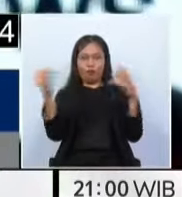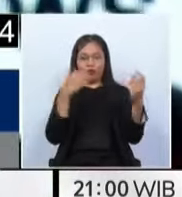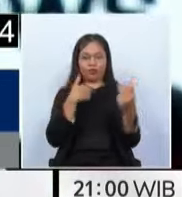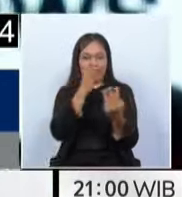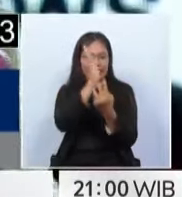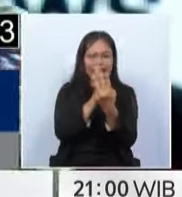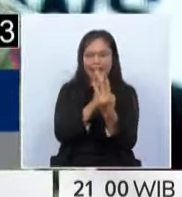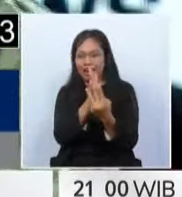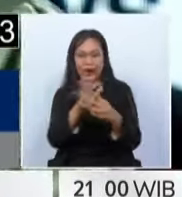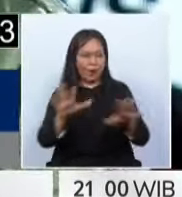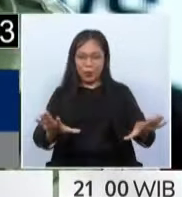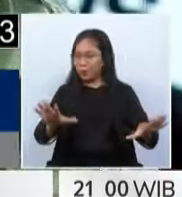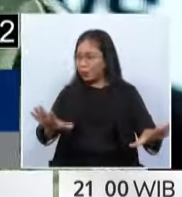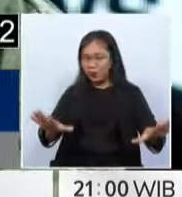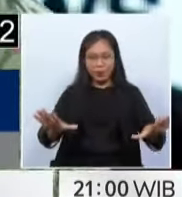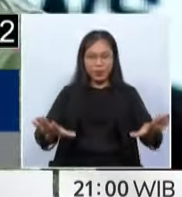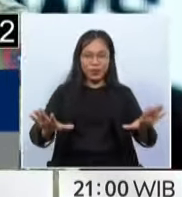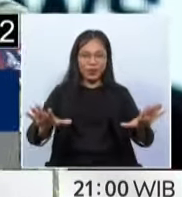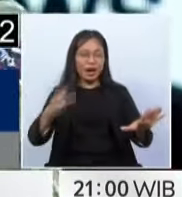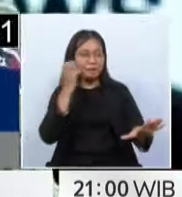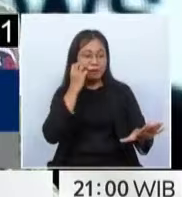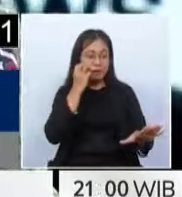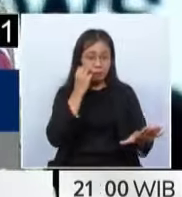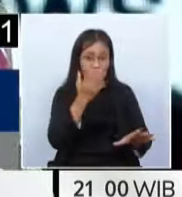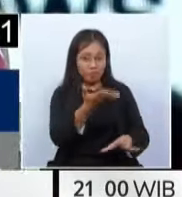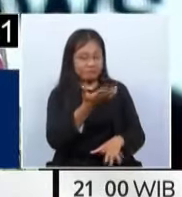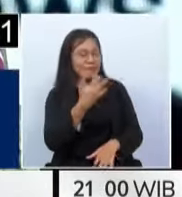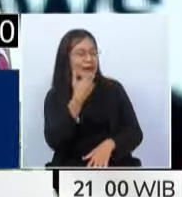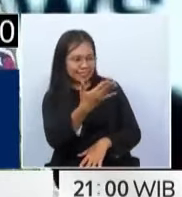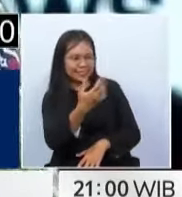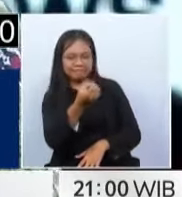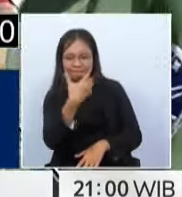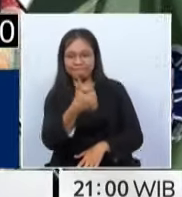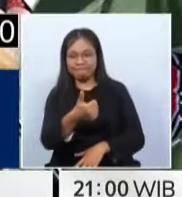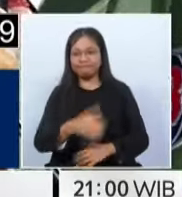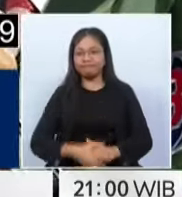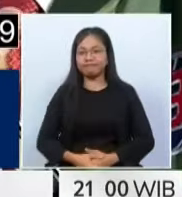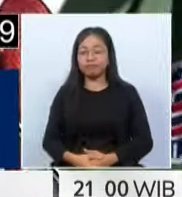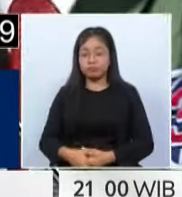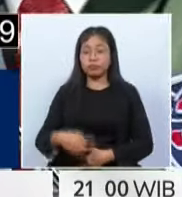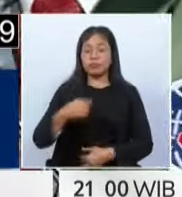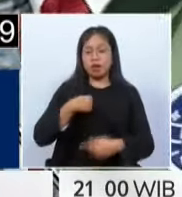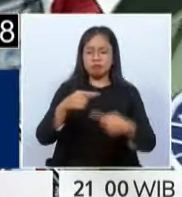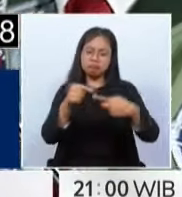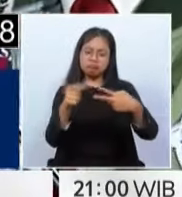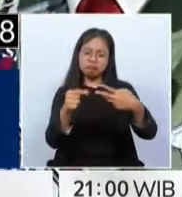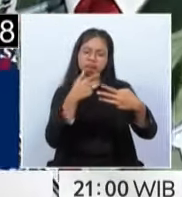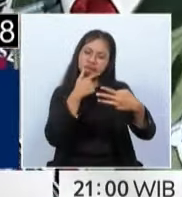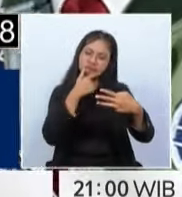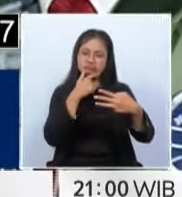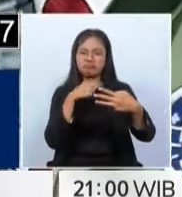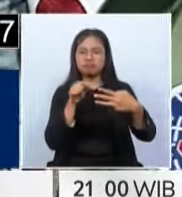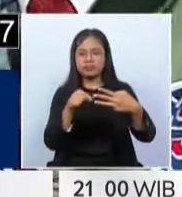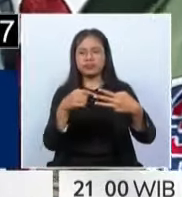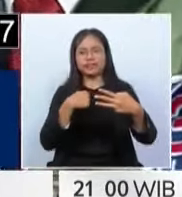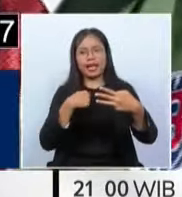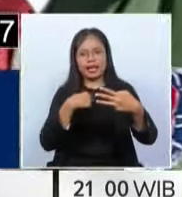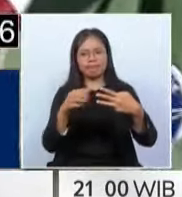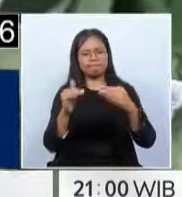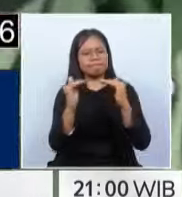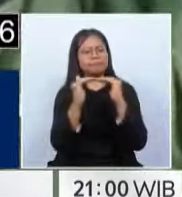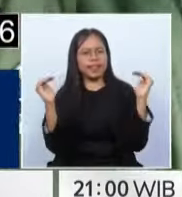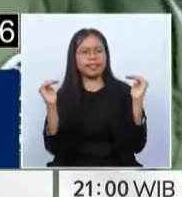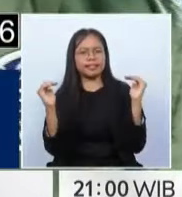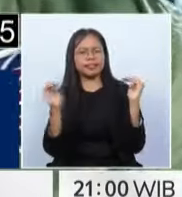kanan Makasih Pak Prabowo Mana pilihannya dari matra itu proporsional Pak